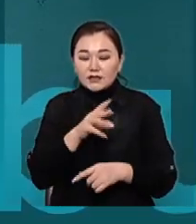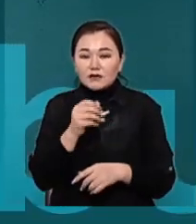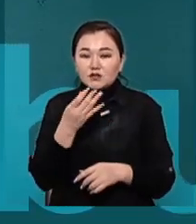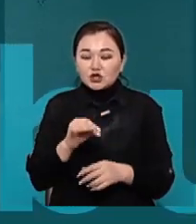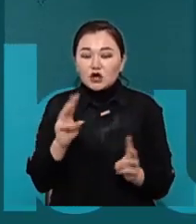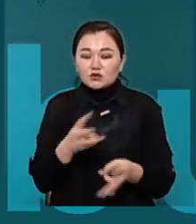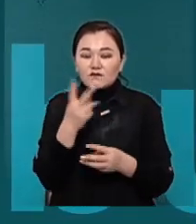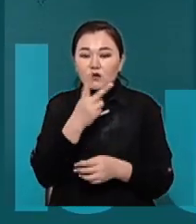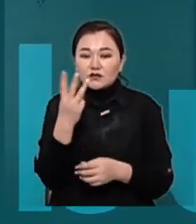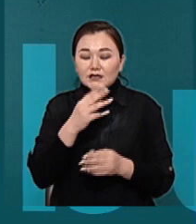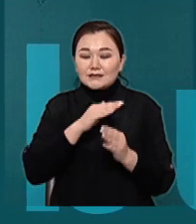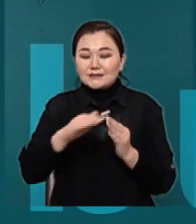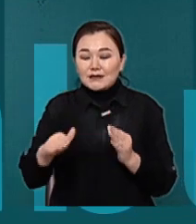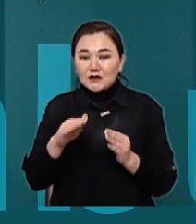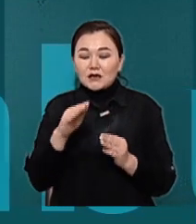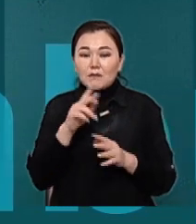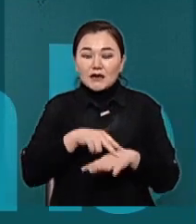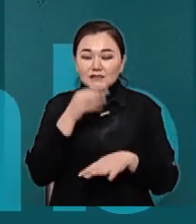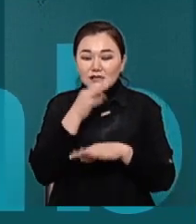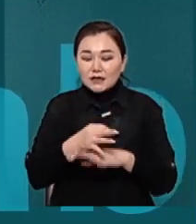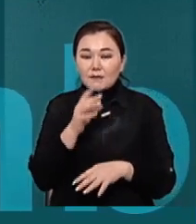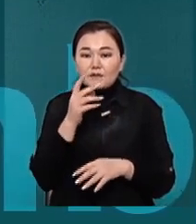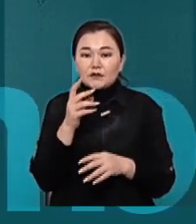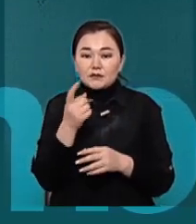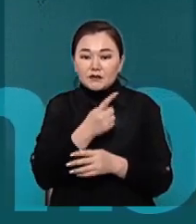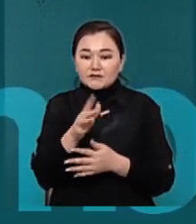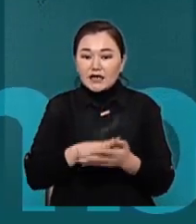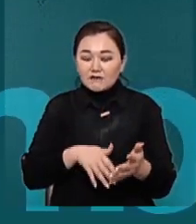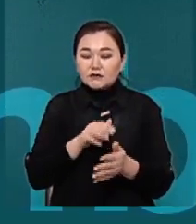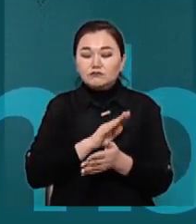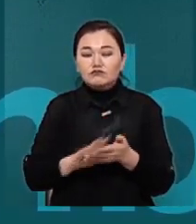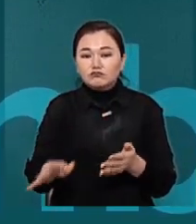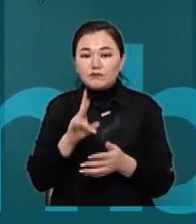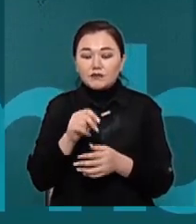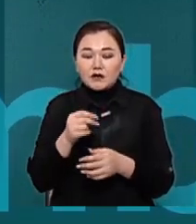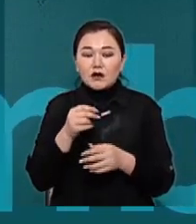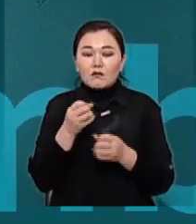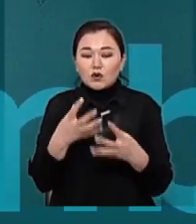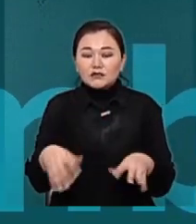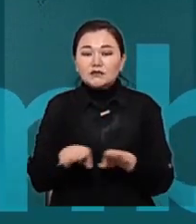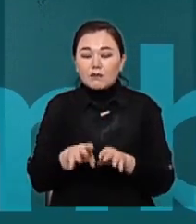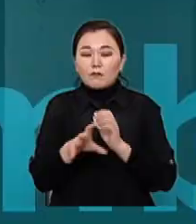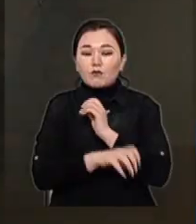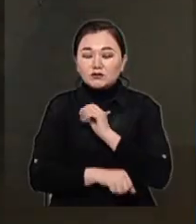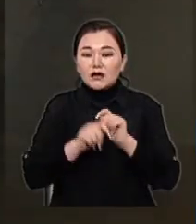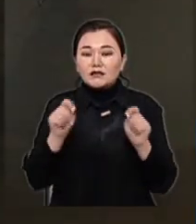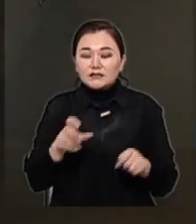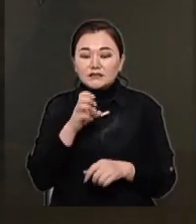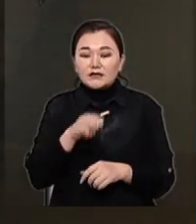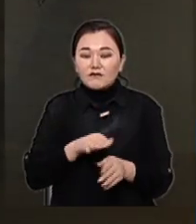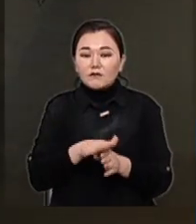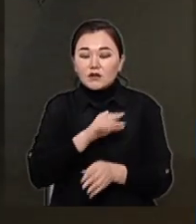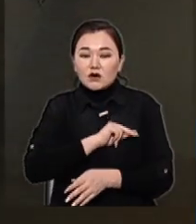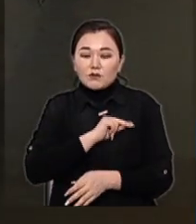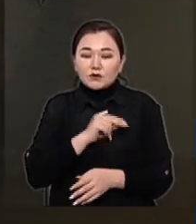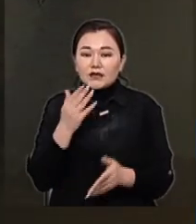ожог 2-й-3 степени. В полиции, по словам мамы, первоначально заявление списали в номенклатуру. Но после возбудили уголовное дело по статье «Выполнение